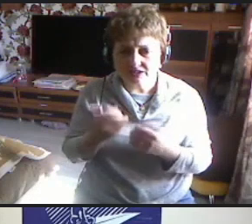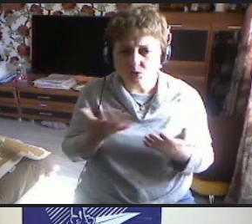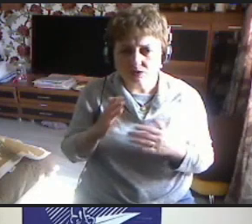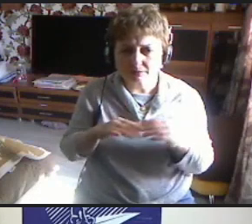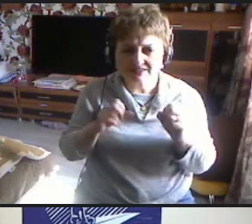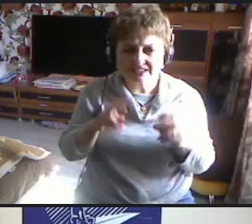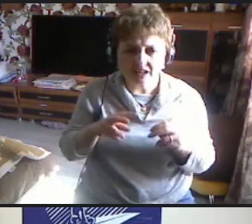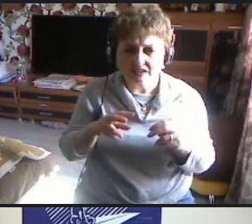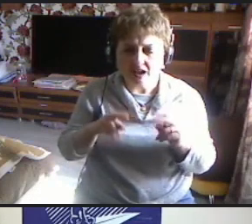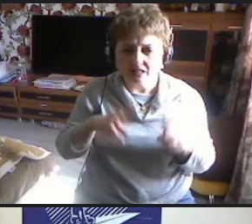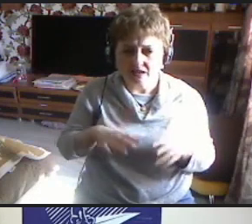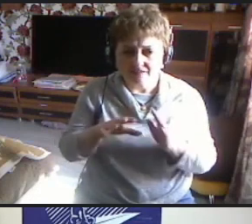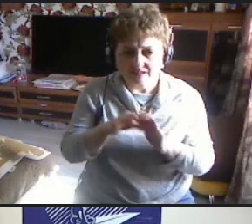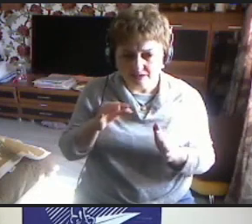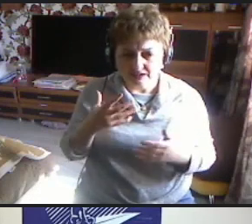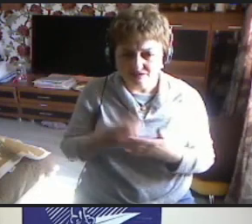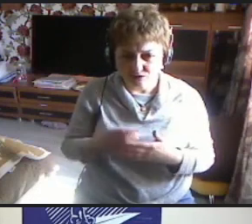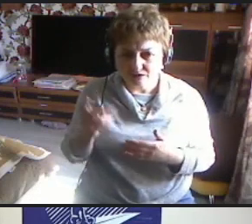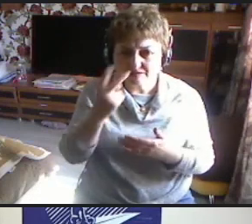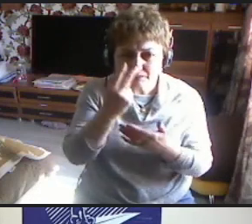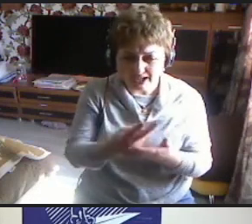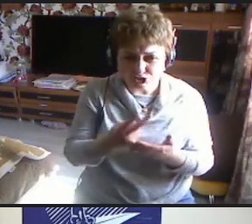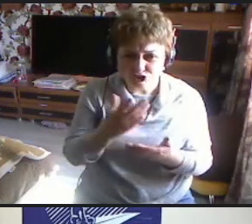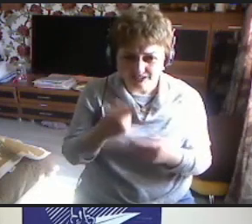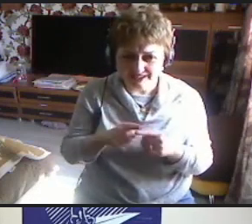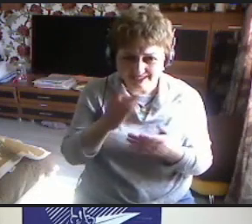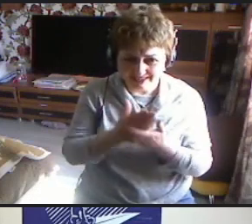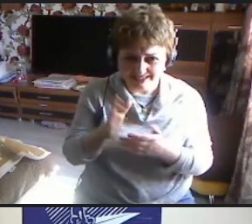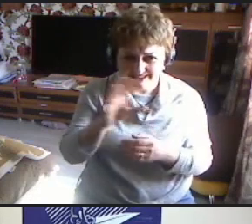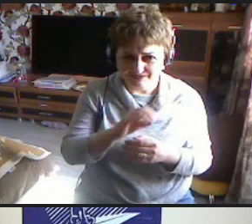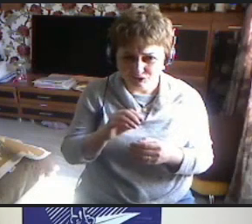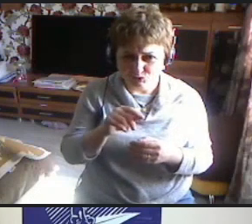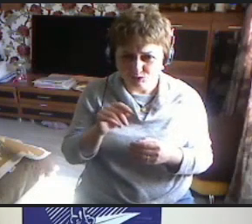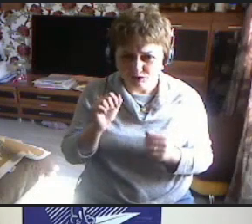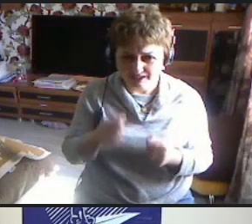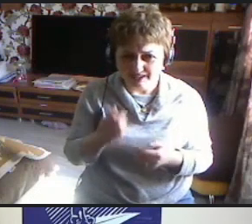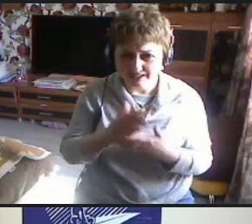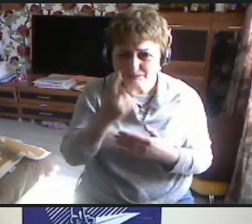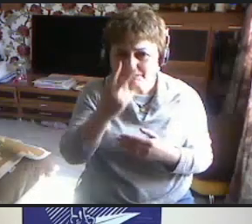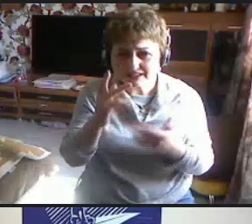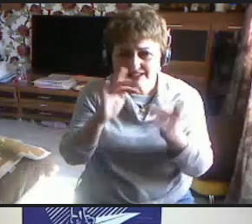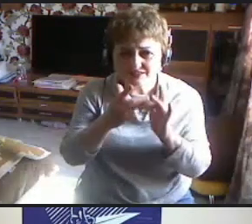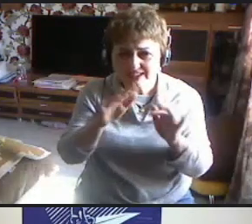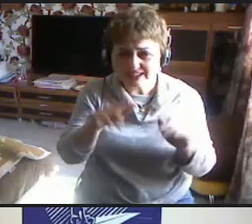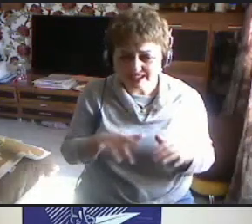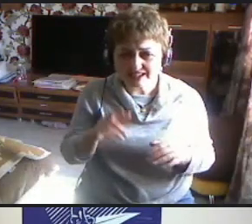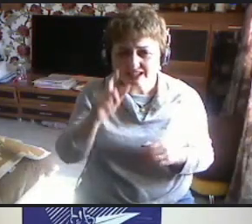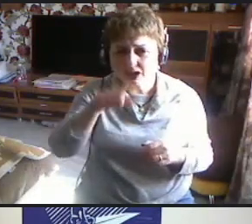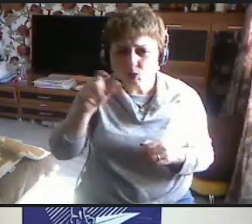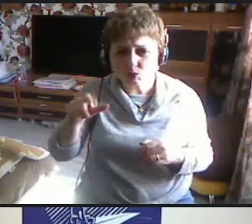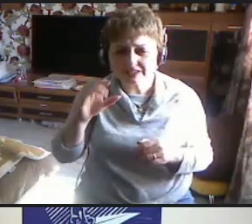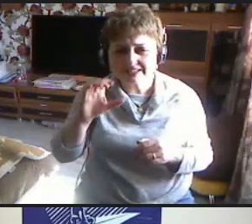и так далее. Ну покажите, ведь это же есть все. Ведь посмотрите в интернете. Люди с аутизмом